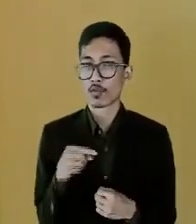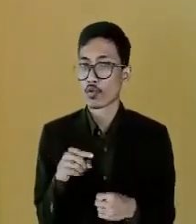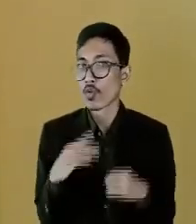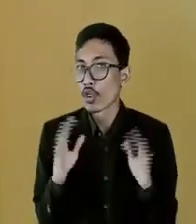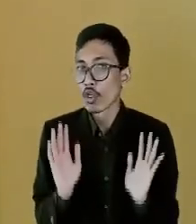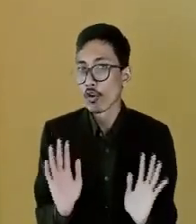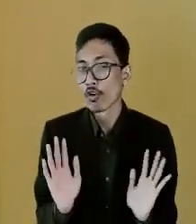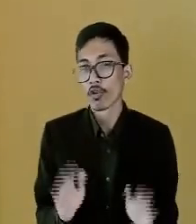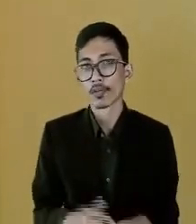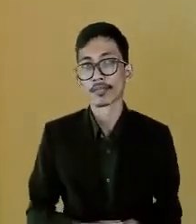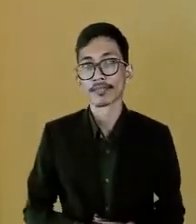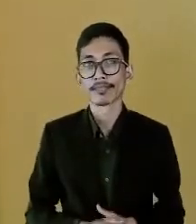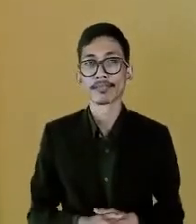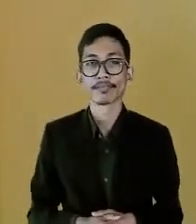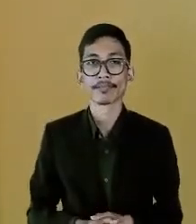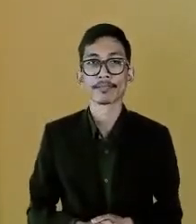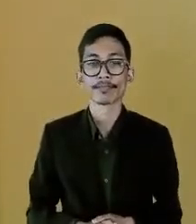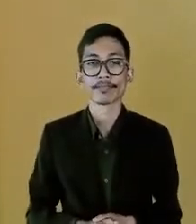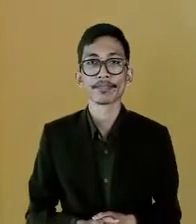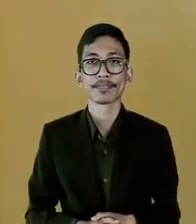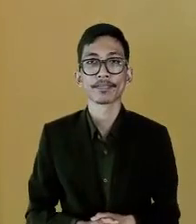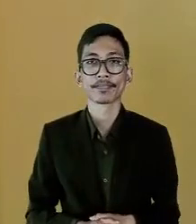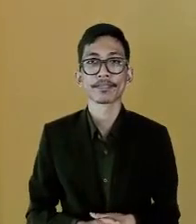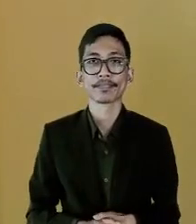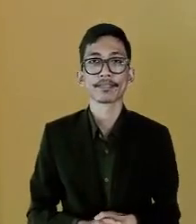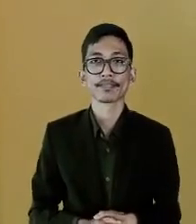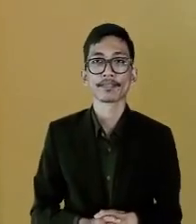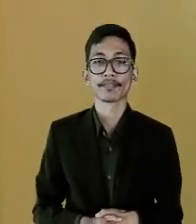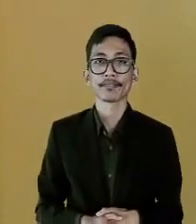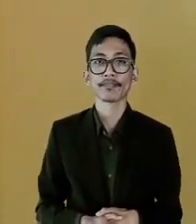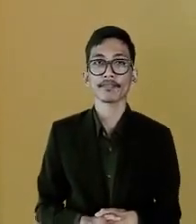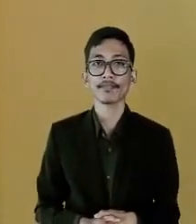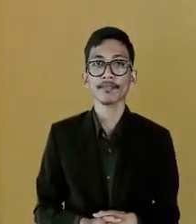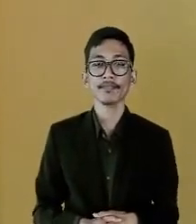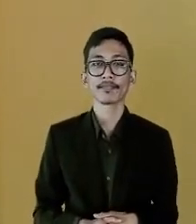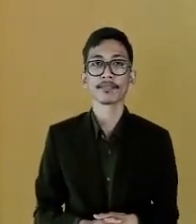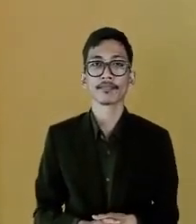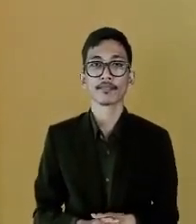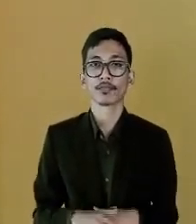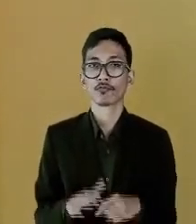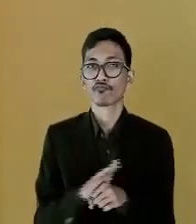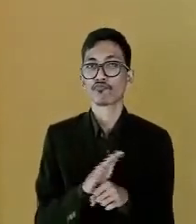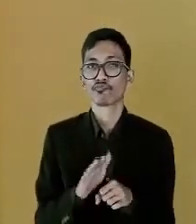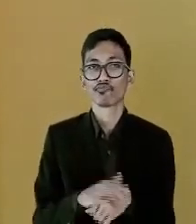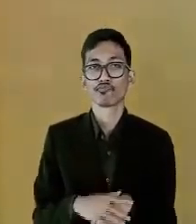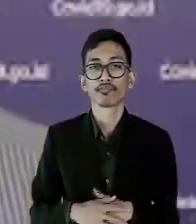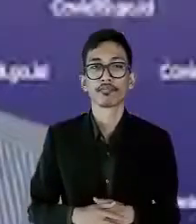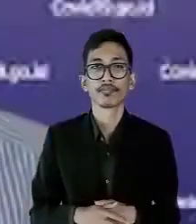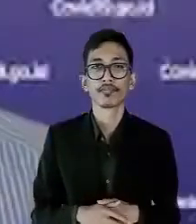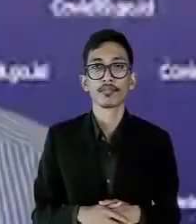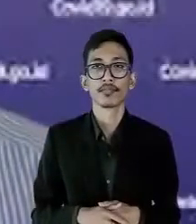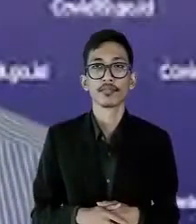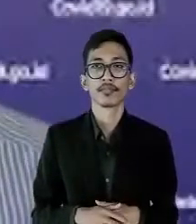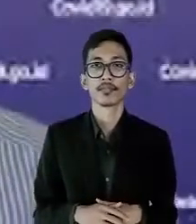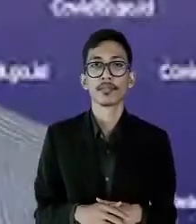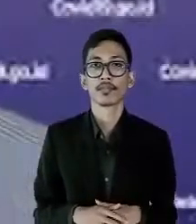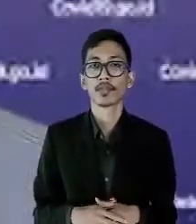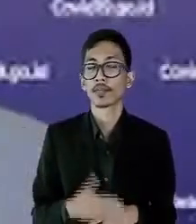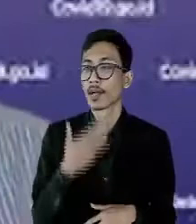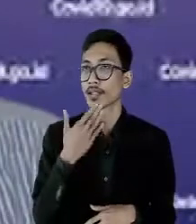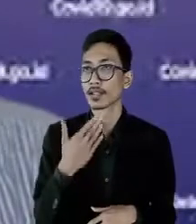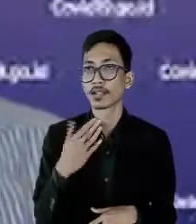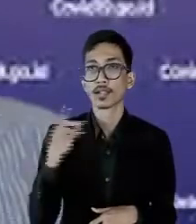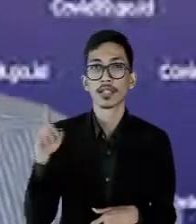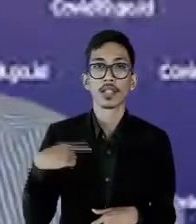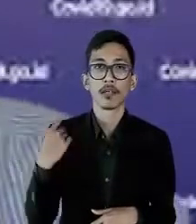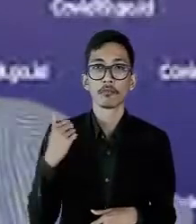yang saya sampaikan di siang hari ini. Demikian Pak Troy. Terima kasih Pak Sem. Torang bisa Pak Sem.